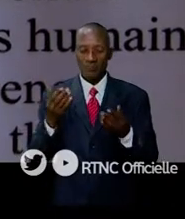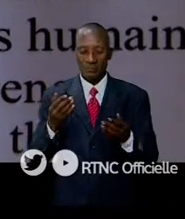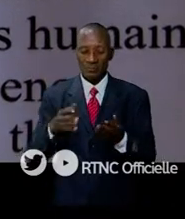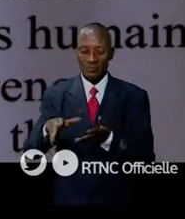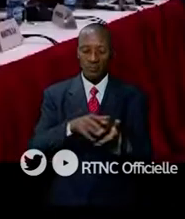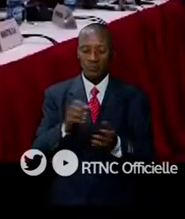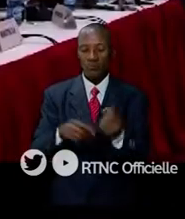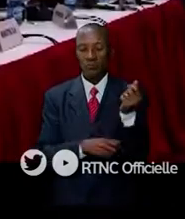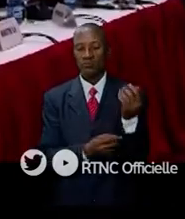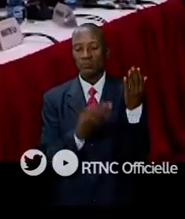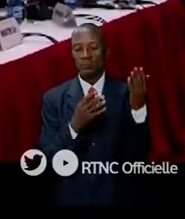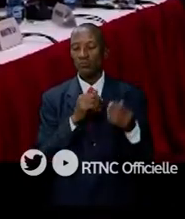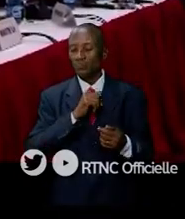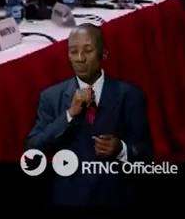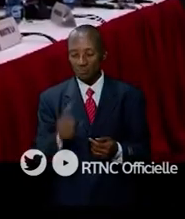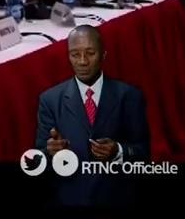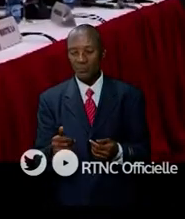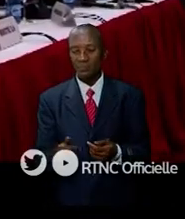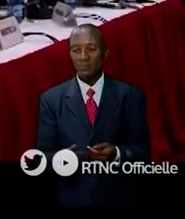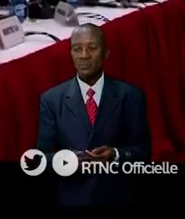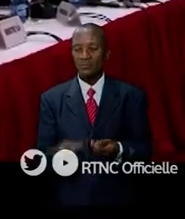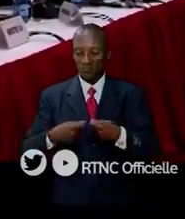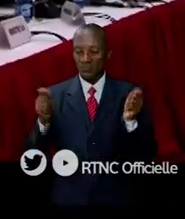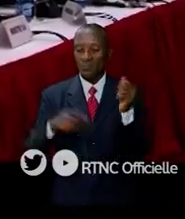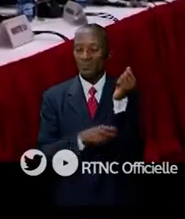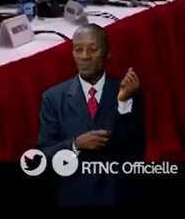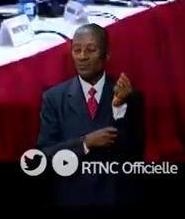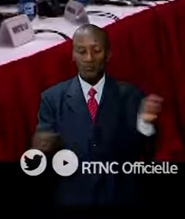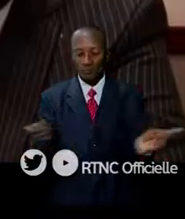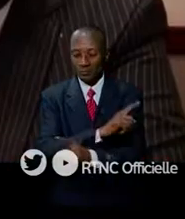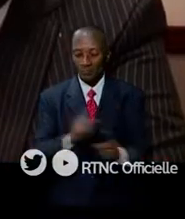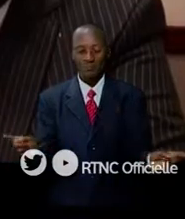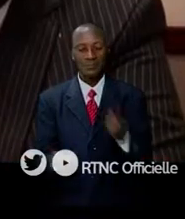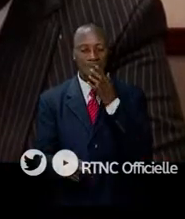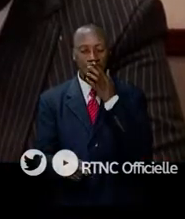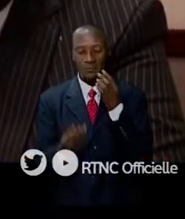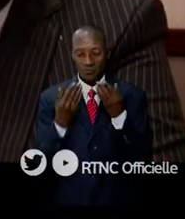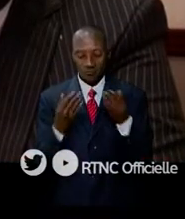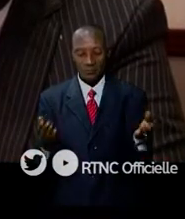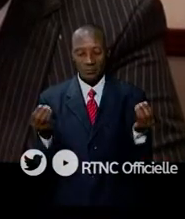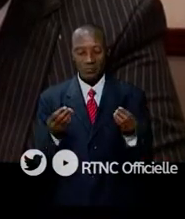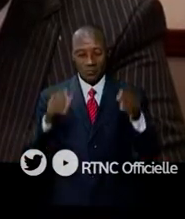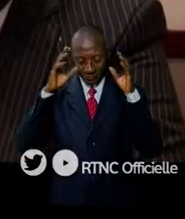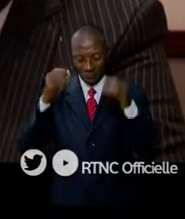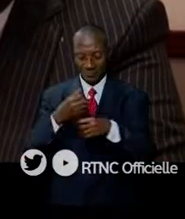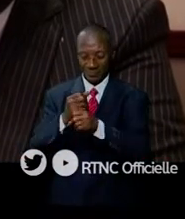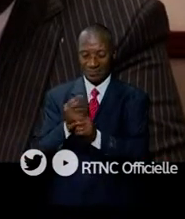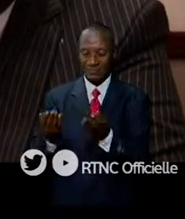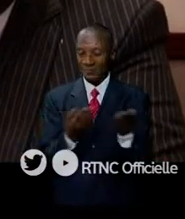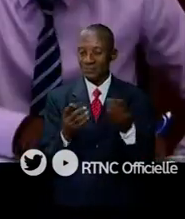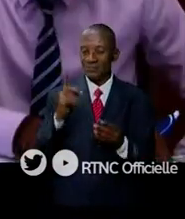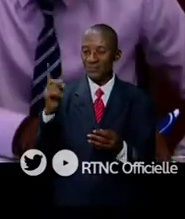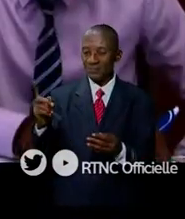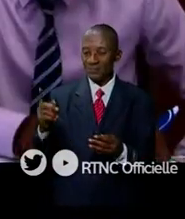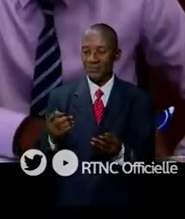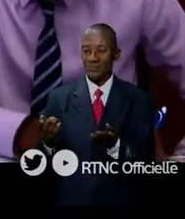la criminalité transnationale et c'est dans ce cadre qu'il a créé un service spécialisé dénommée Agence pour